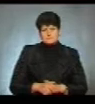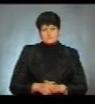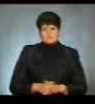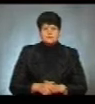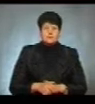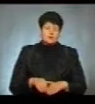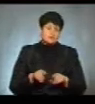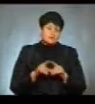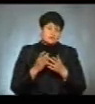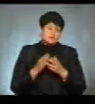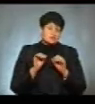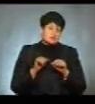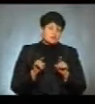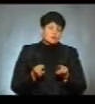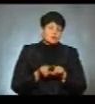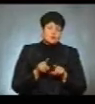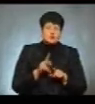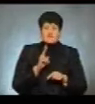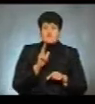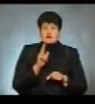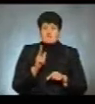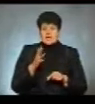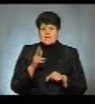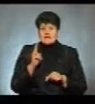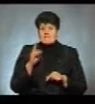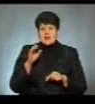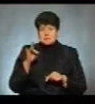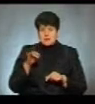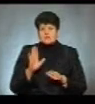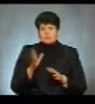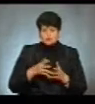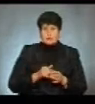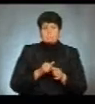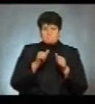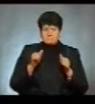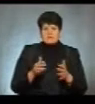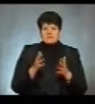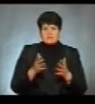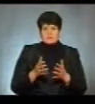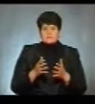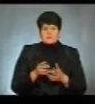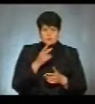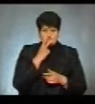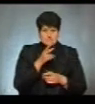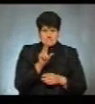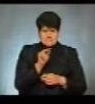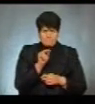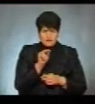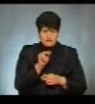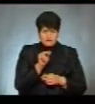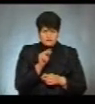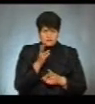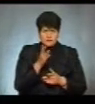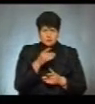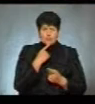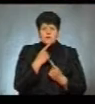Ну, тож є ймовірність того, що квартплата може бути піднята. Я хочу, щоб ми подивилися, на які цифри